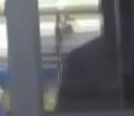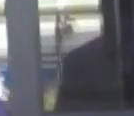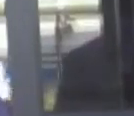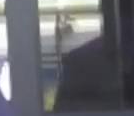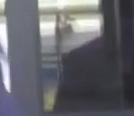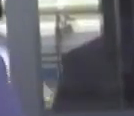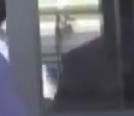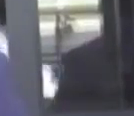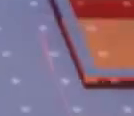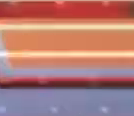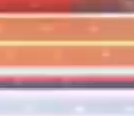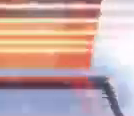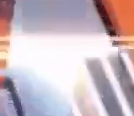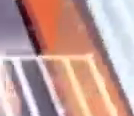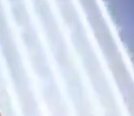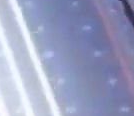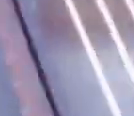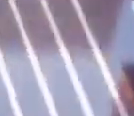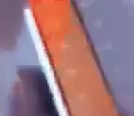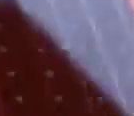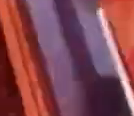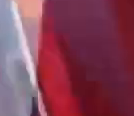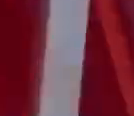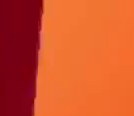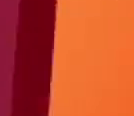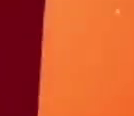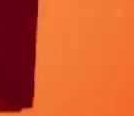amazzi ganziruseeko.